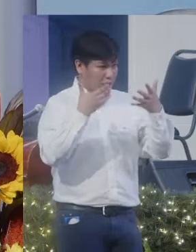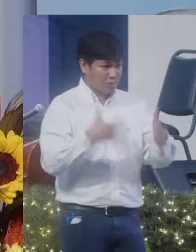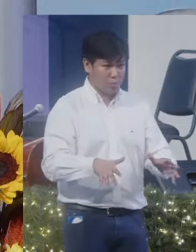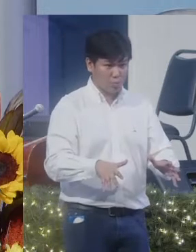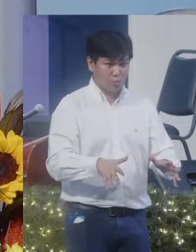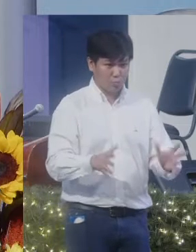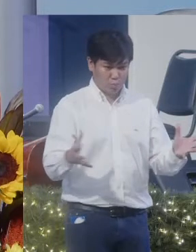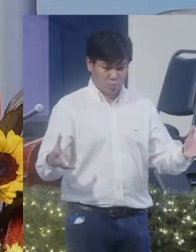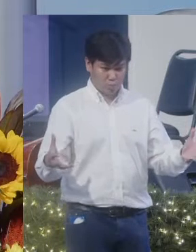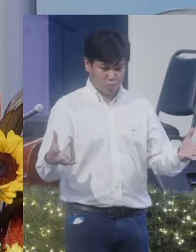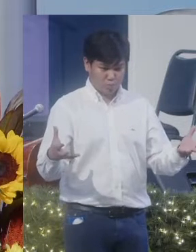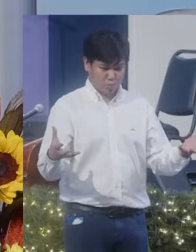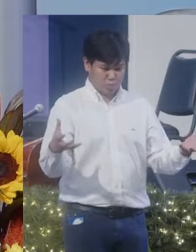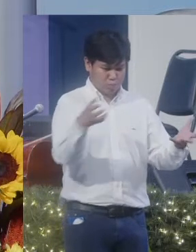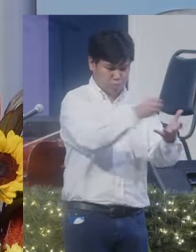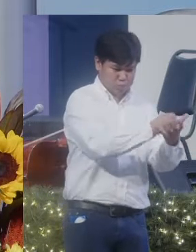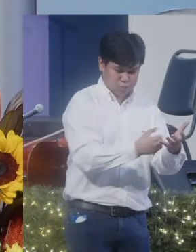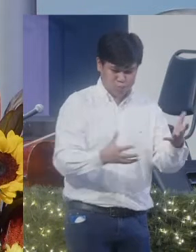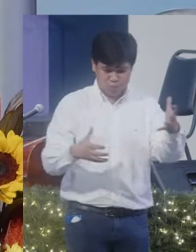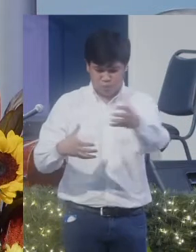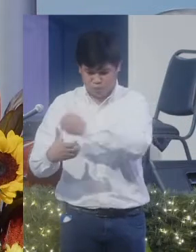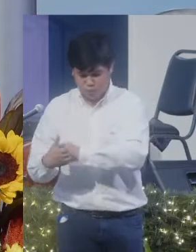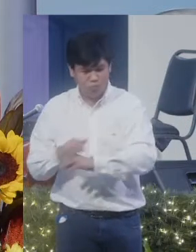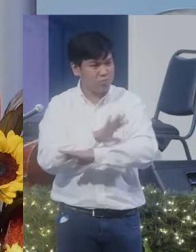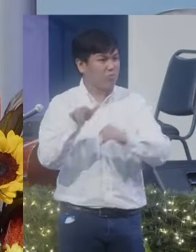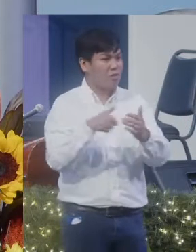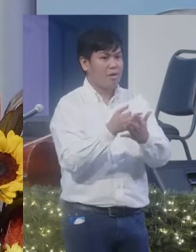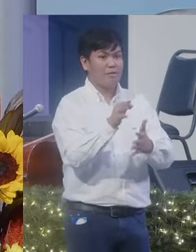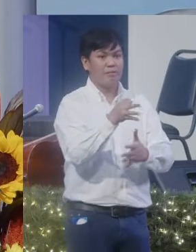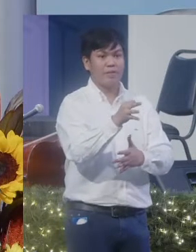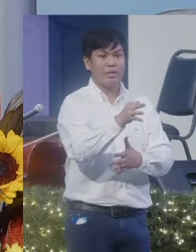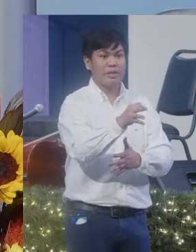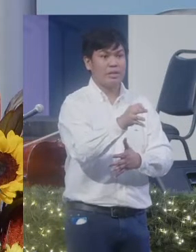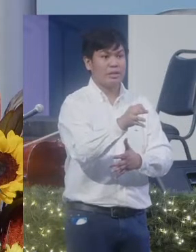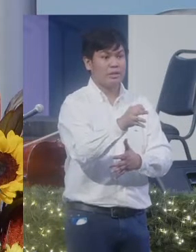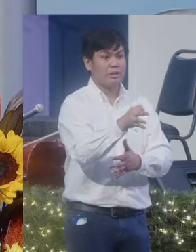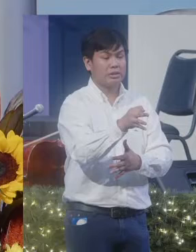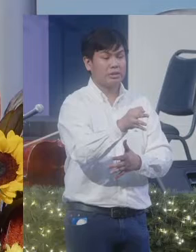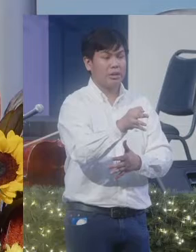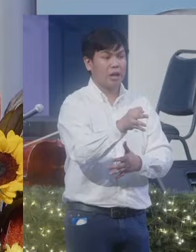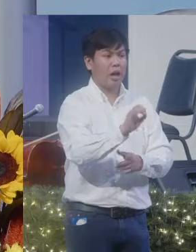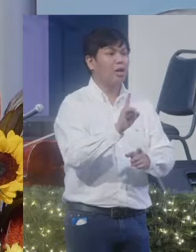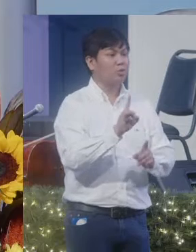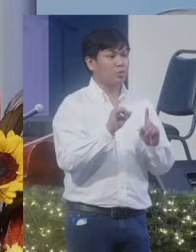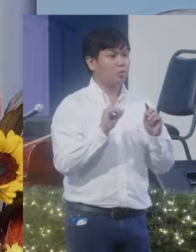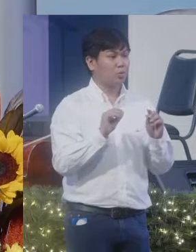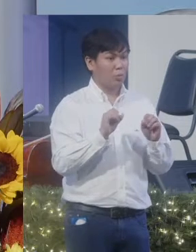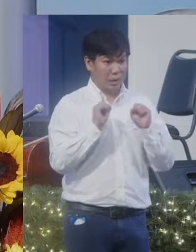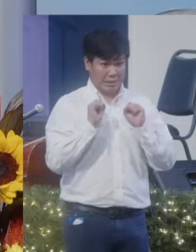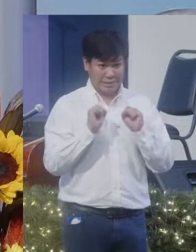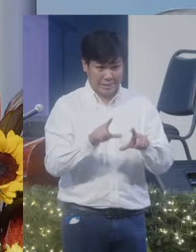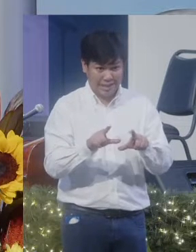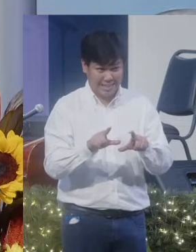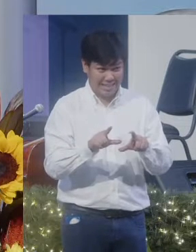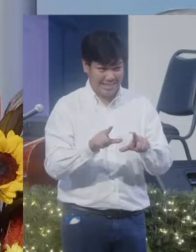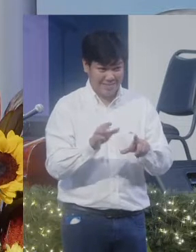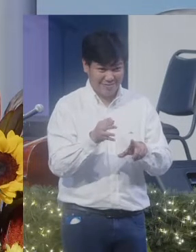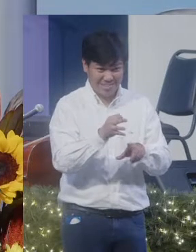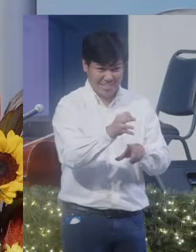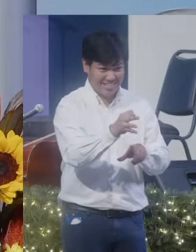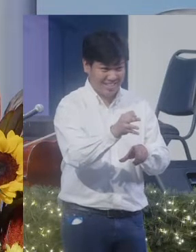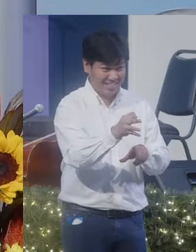this. Ano yung kanilang ginawa? Sabi ni Peter, but at your